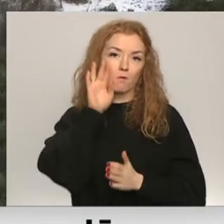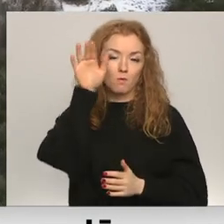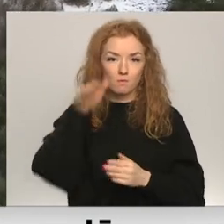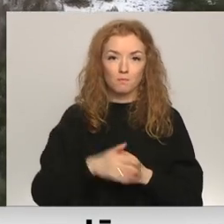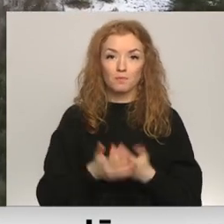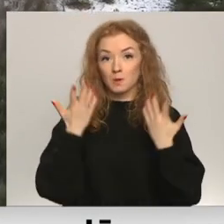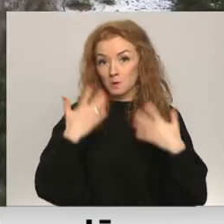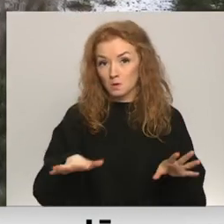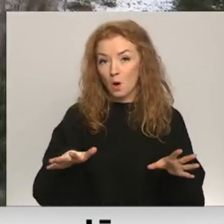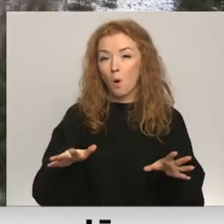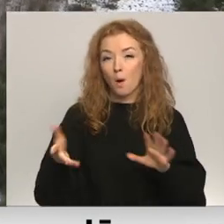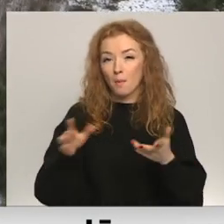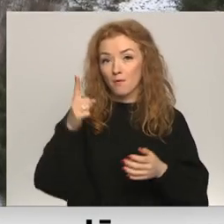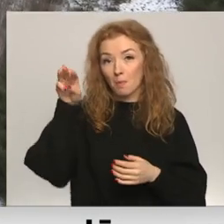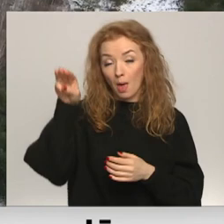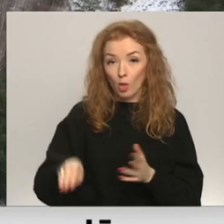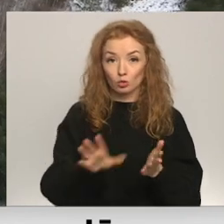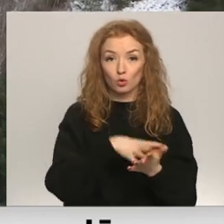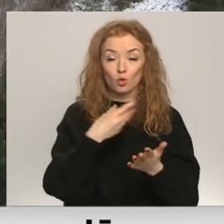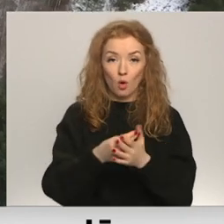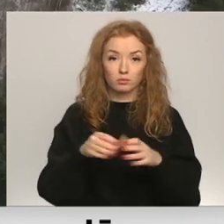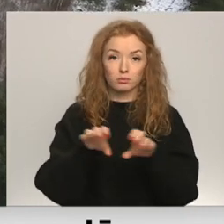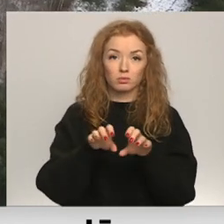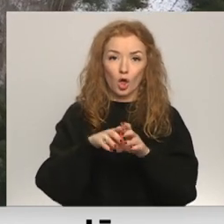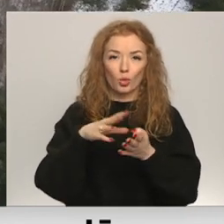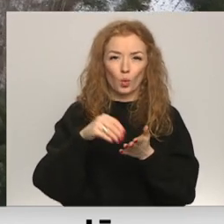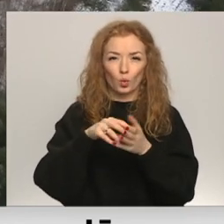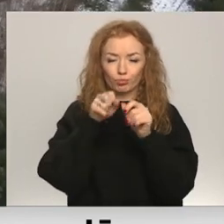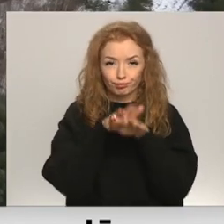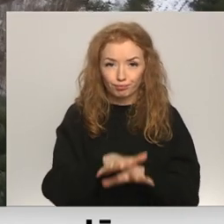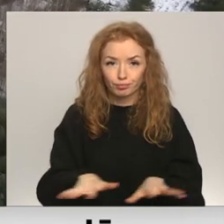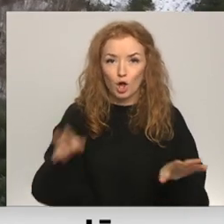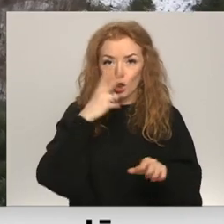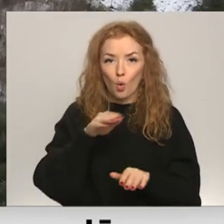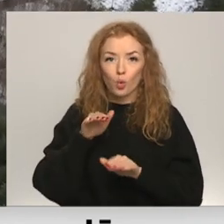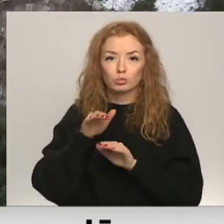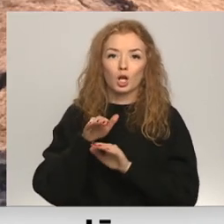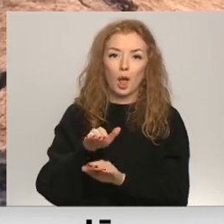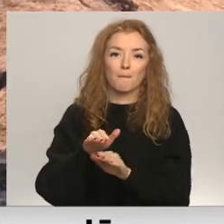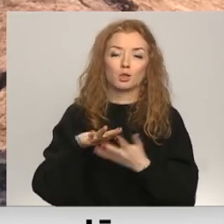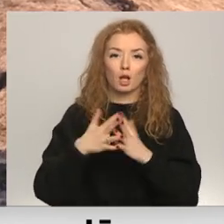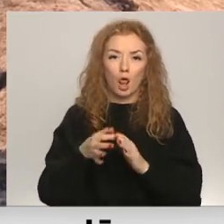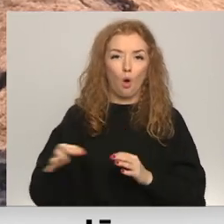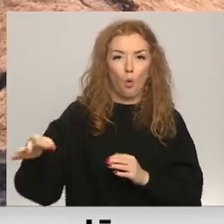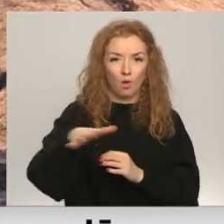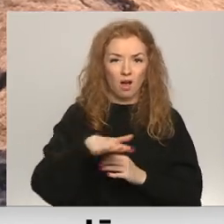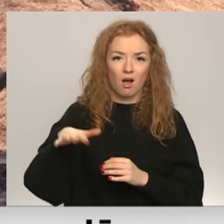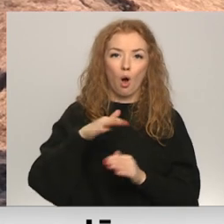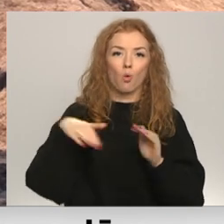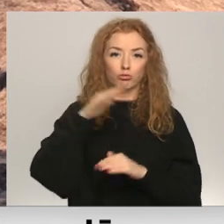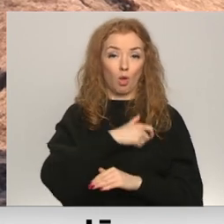Ir pagājis vairāk nekā mēnesis kopš notekūdeņu dūņu noplūdes no uzglabāšanas laukiem Križi Augšdaugavas